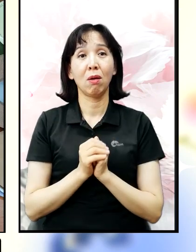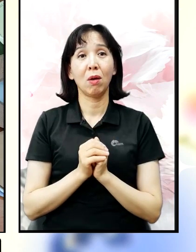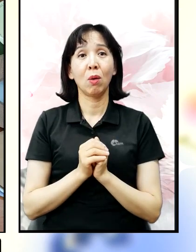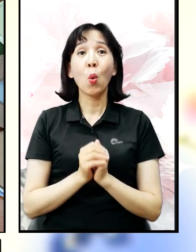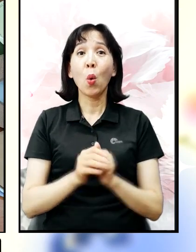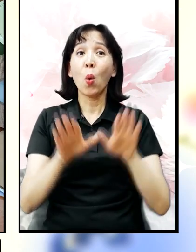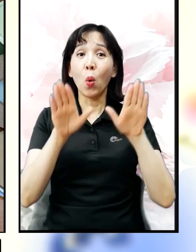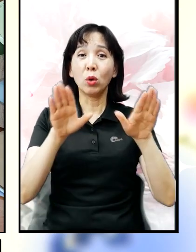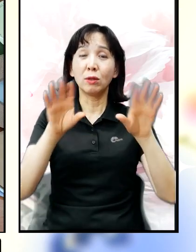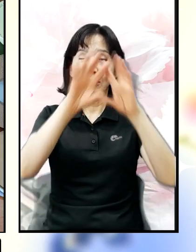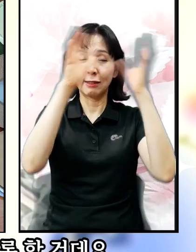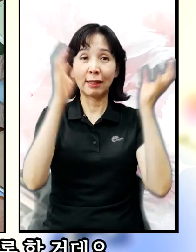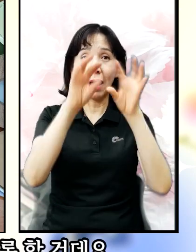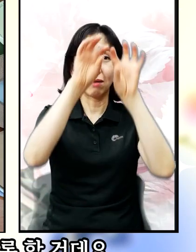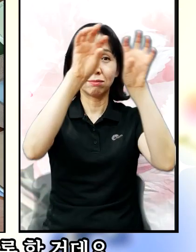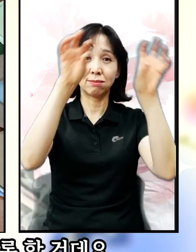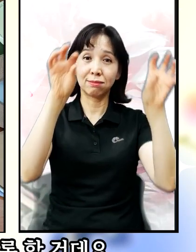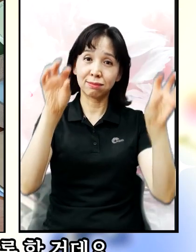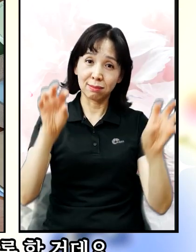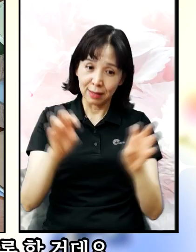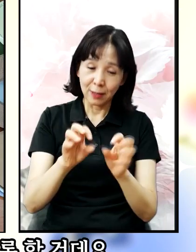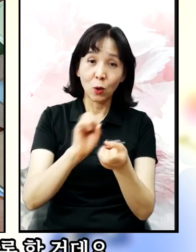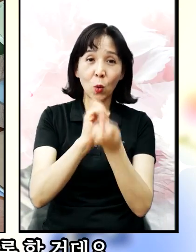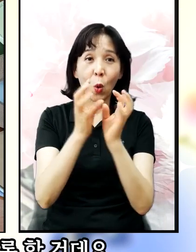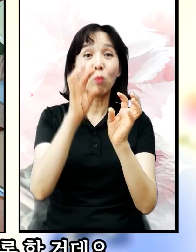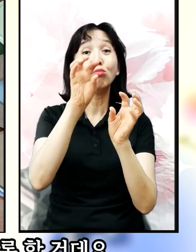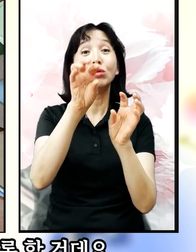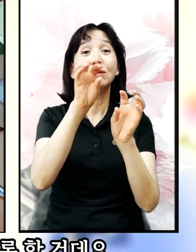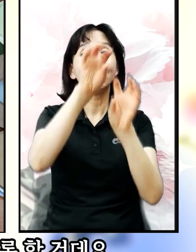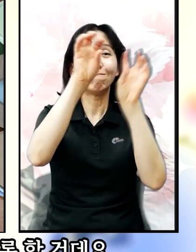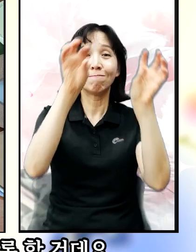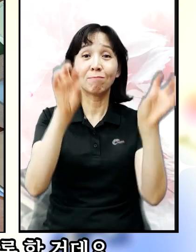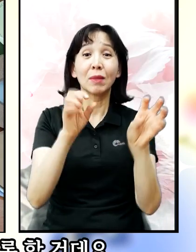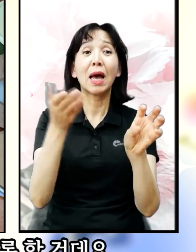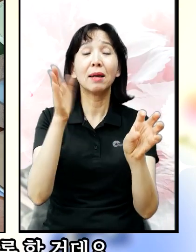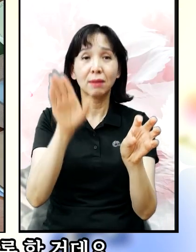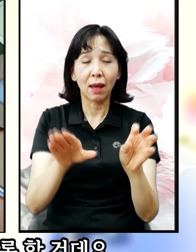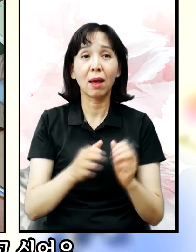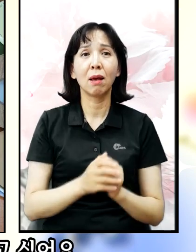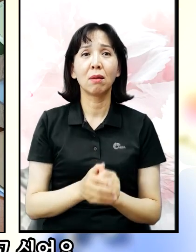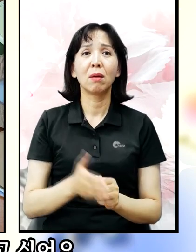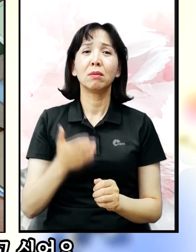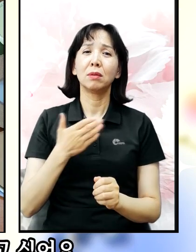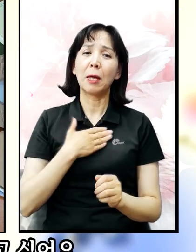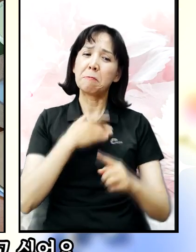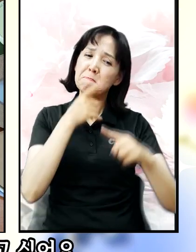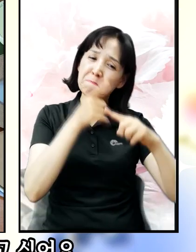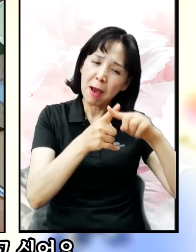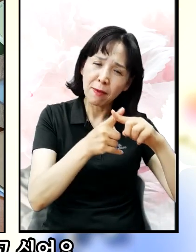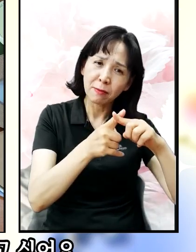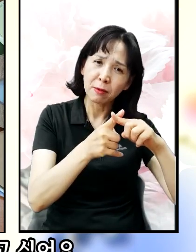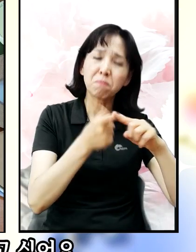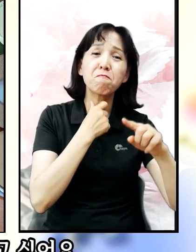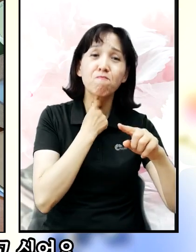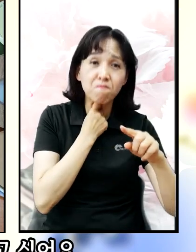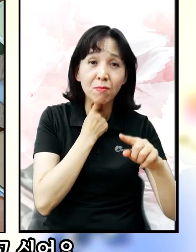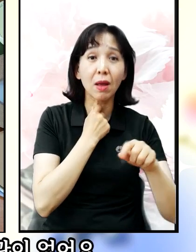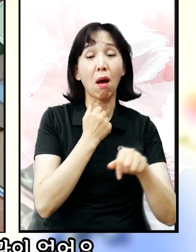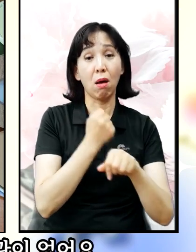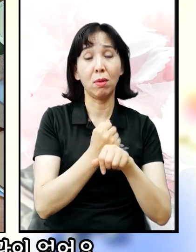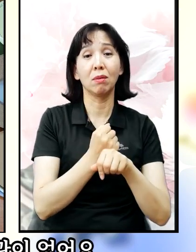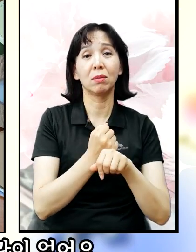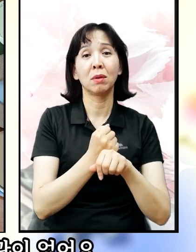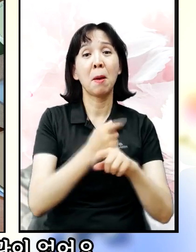근데 저는 오늘은 이제 전체적으로 다 둘러서 이 꽃을 붙이도록 할 건데요. 사실은 나는 뭐 요만큼만 붙이고